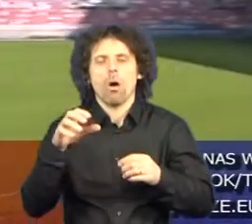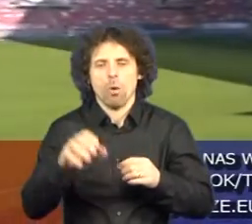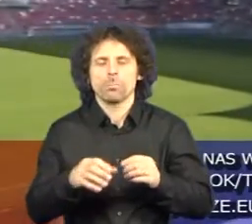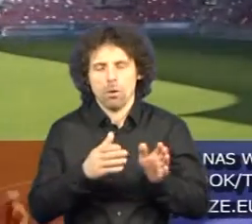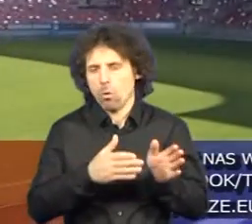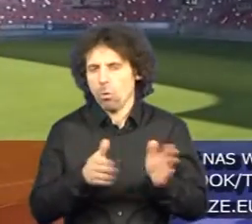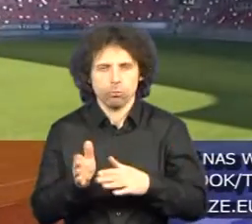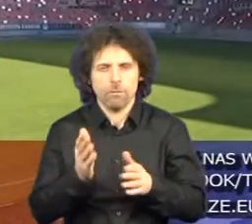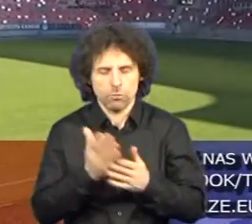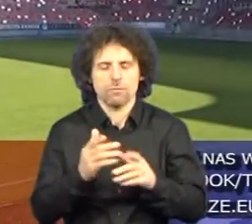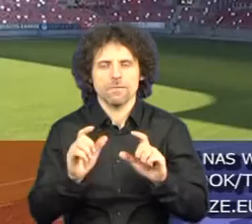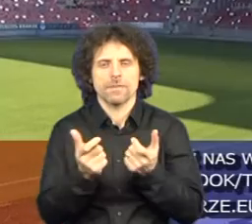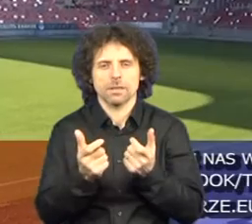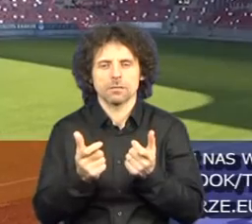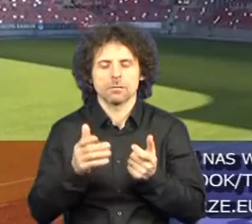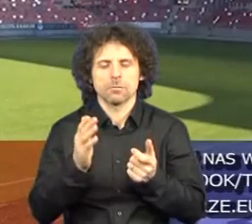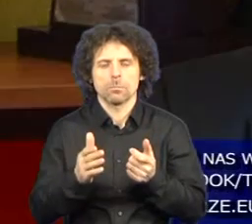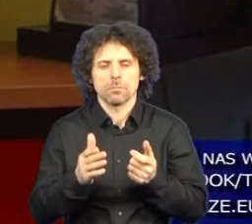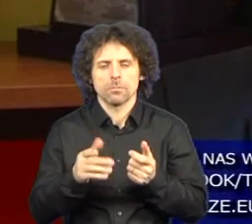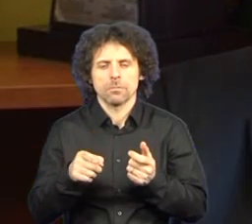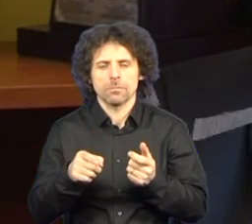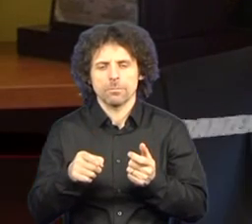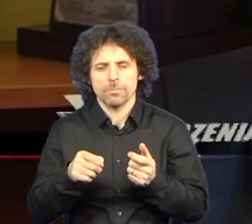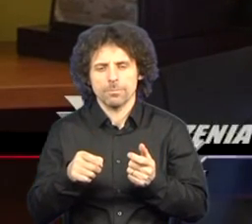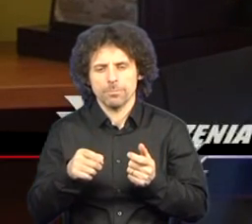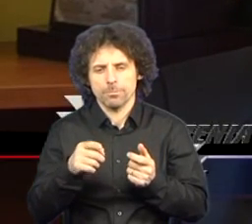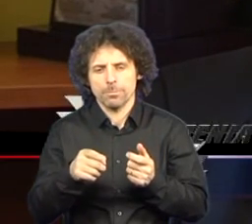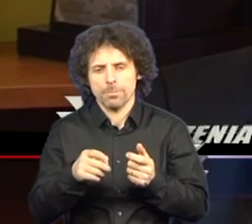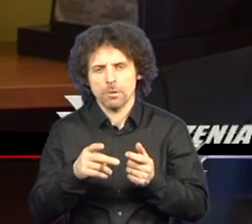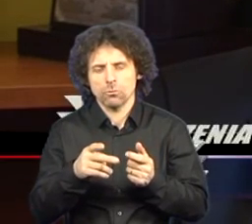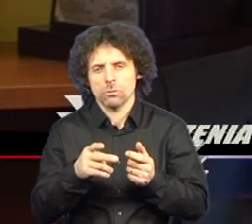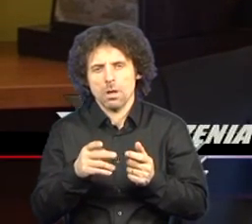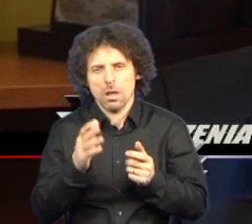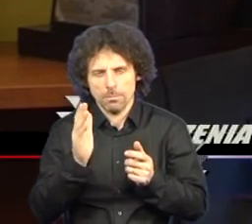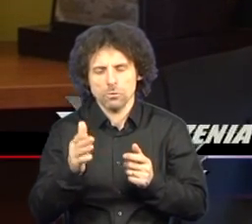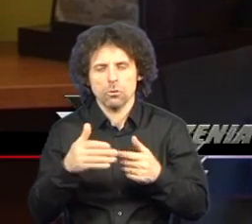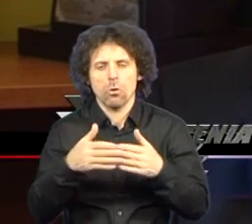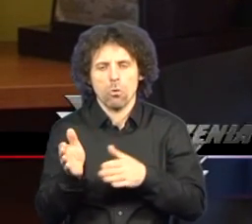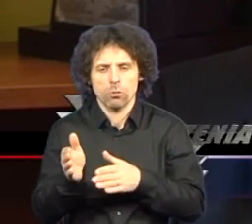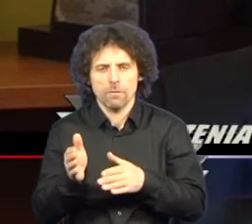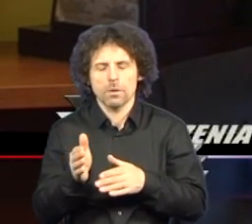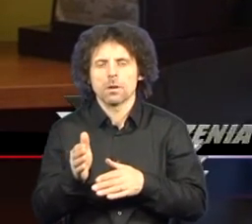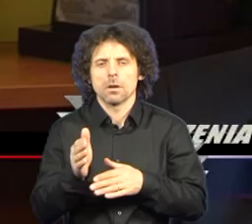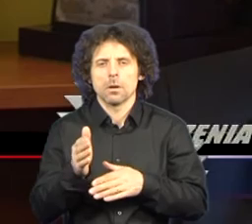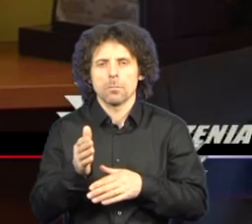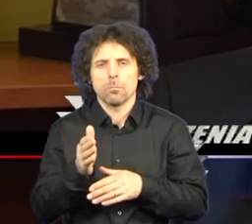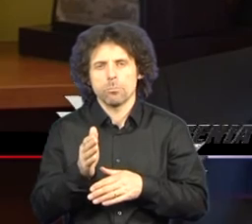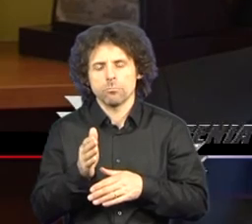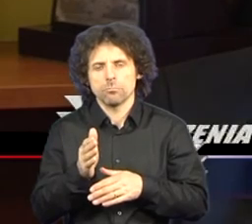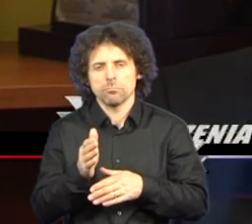w pełni gotowy na to wydarzenie. Będzie funkcjonował nowy kontrolerum, ten widoczny w narożniku południowo-zachodnim,